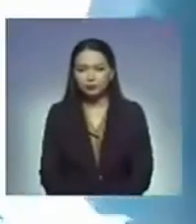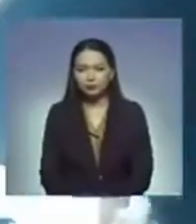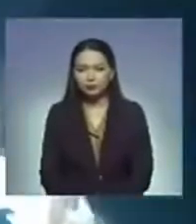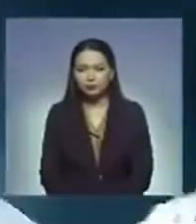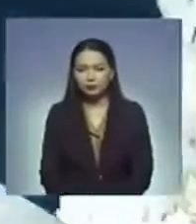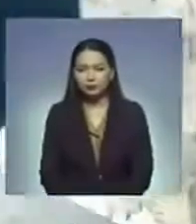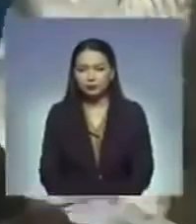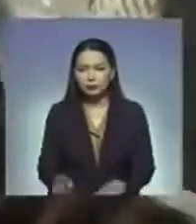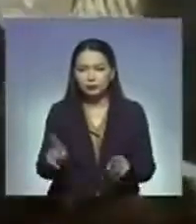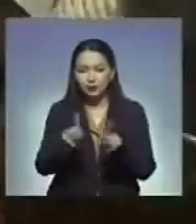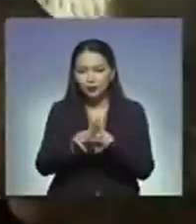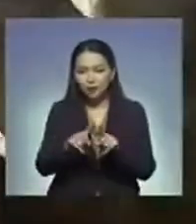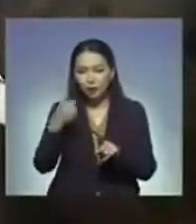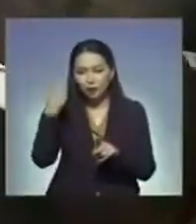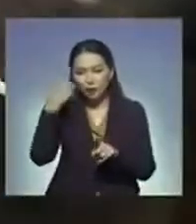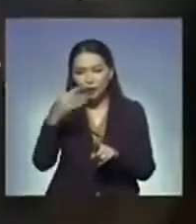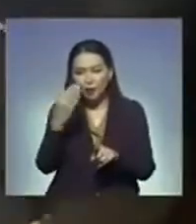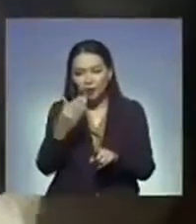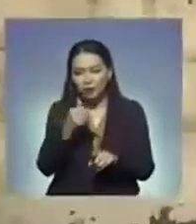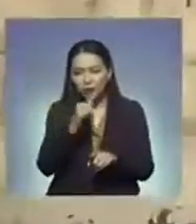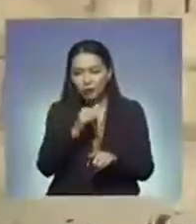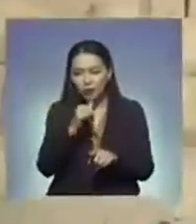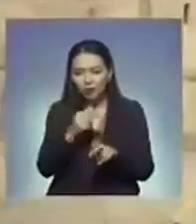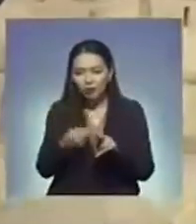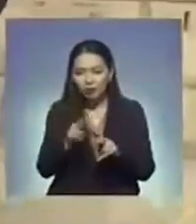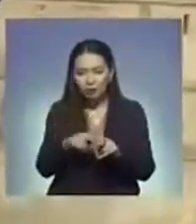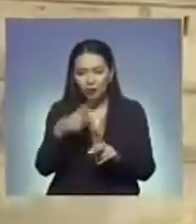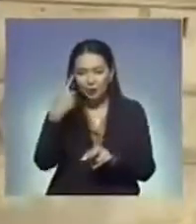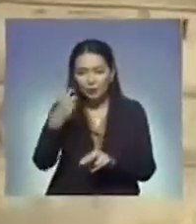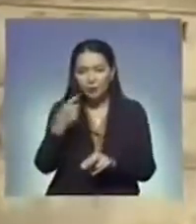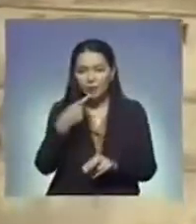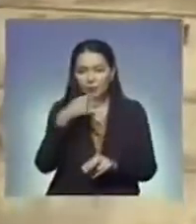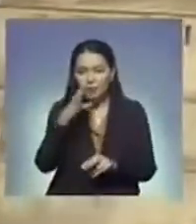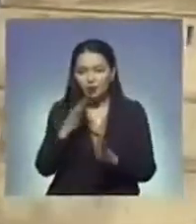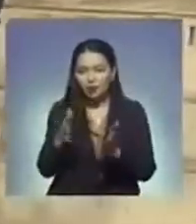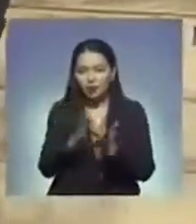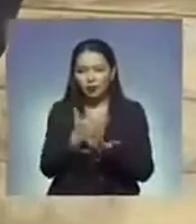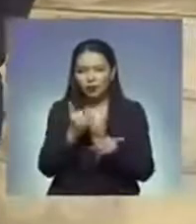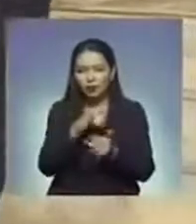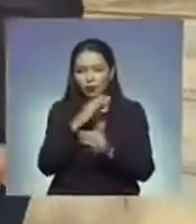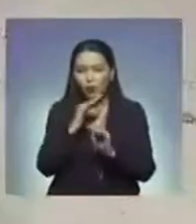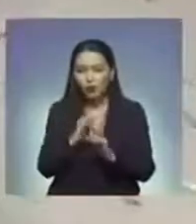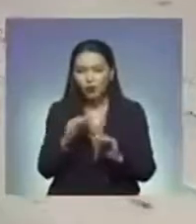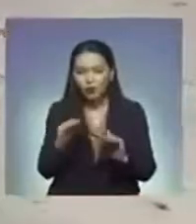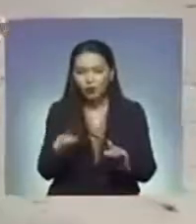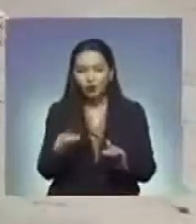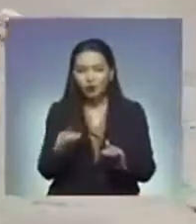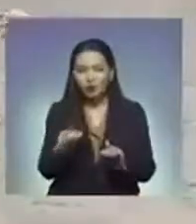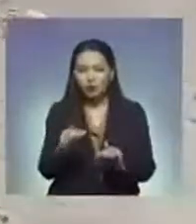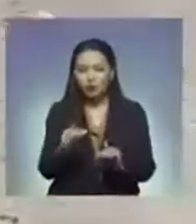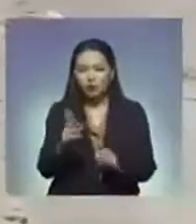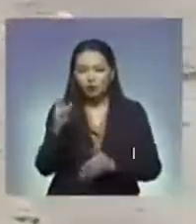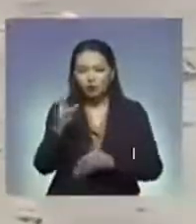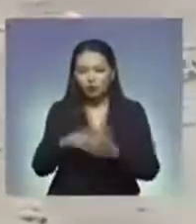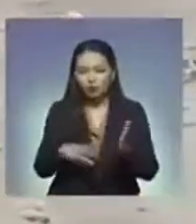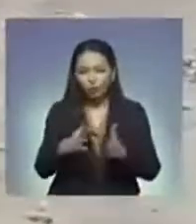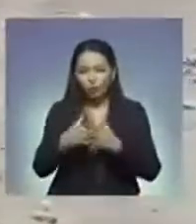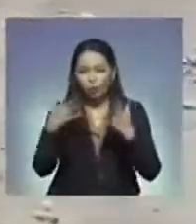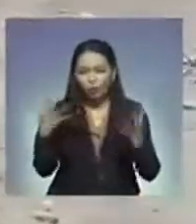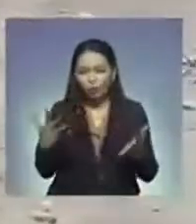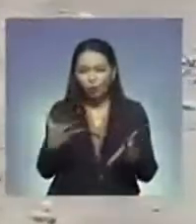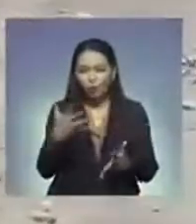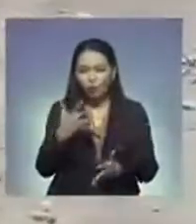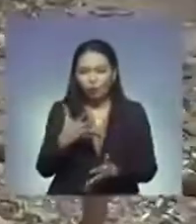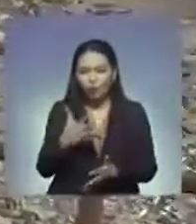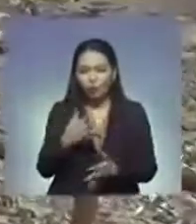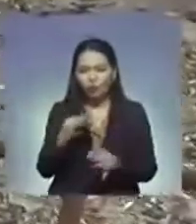Такой способ экономии на продуктах питания не оценили и полицейские. Теперь многодетному отцу придется заплатить штраф больше